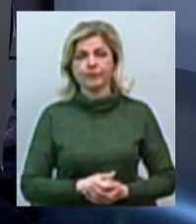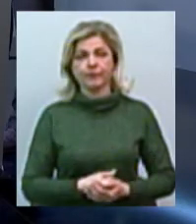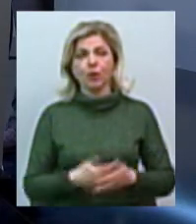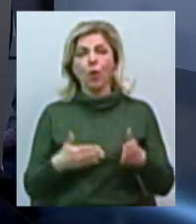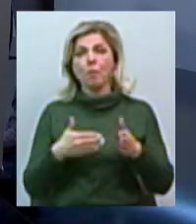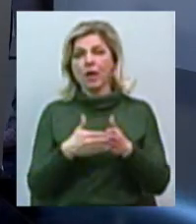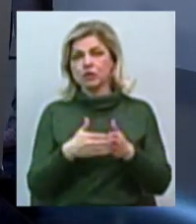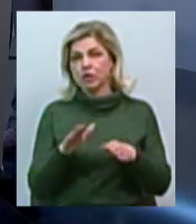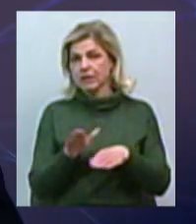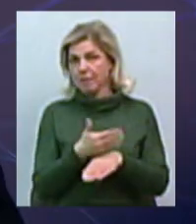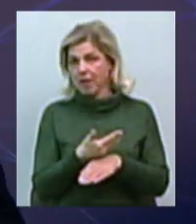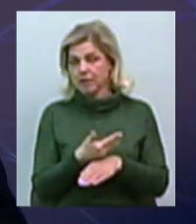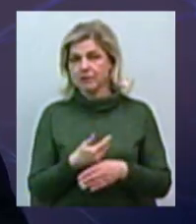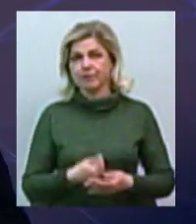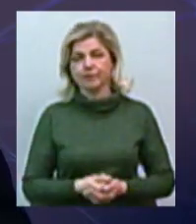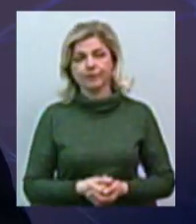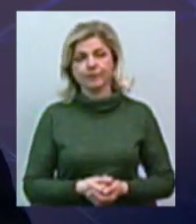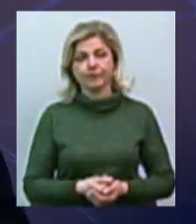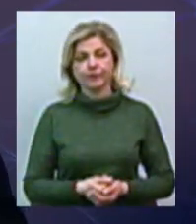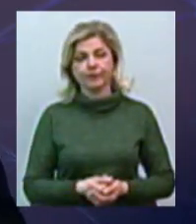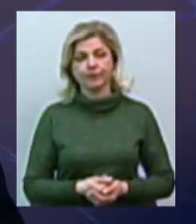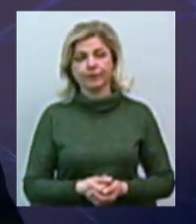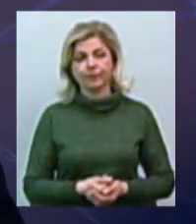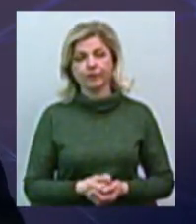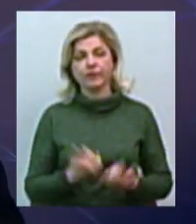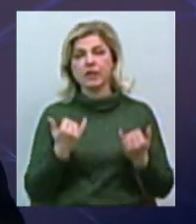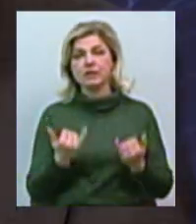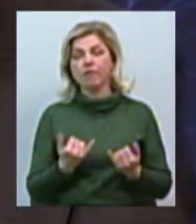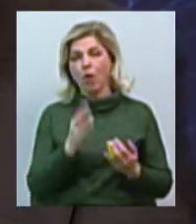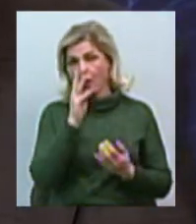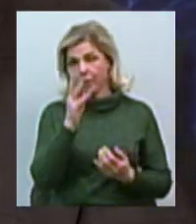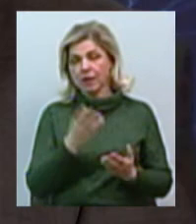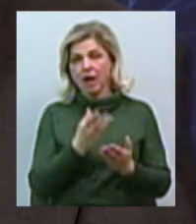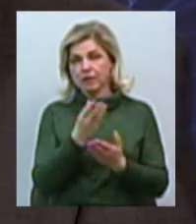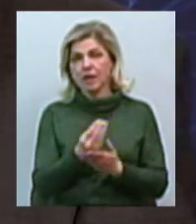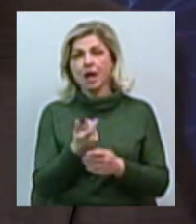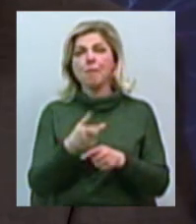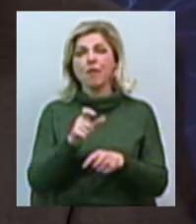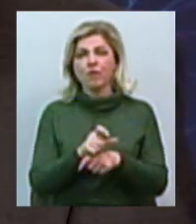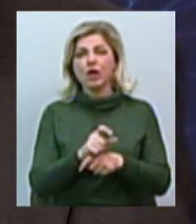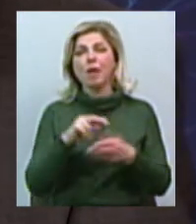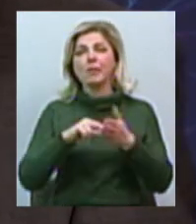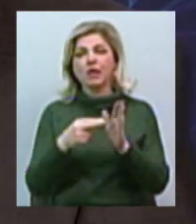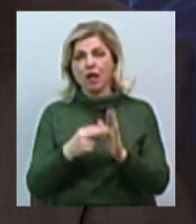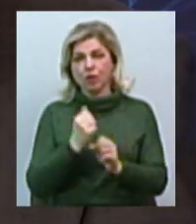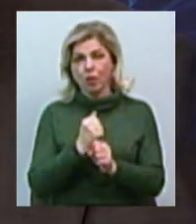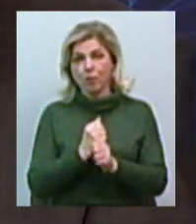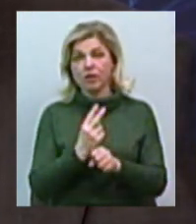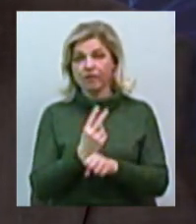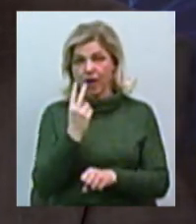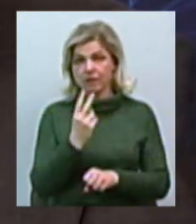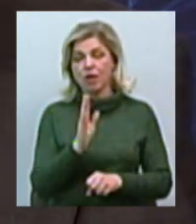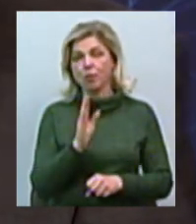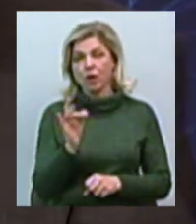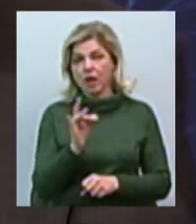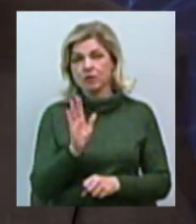Обмеження знімається. Крім того, сьогодні оплата праці надурочних робіт в подвійному розмірі буде платитись